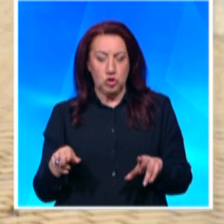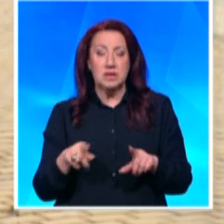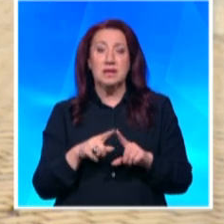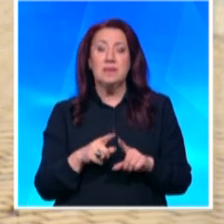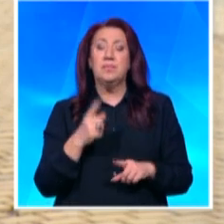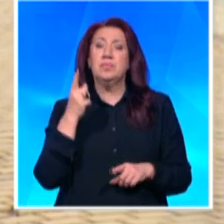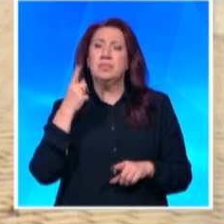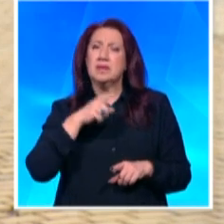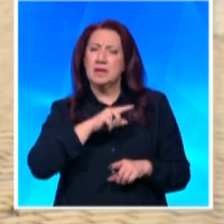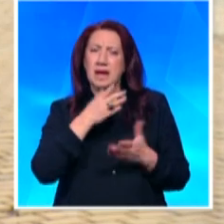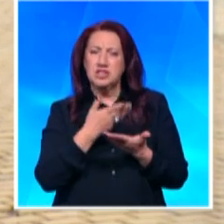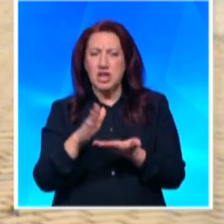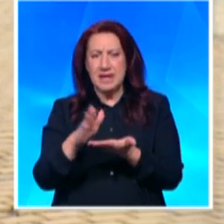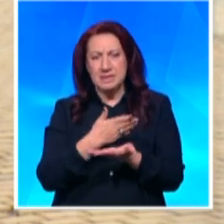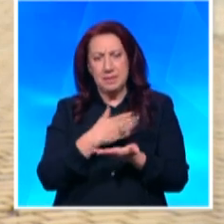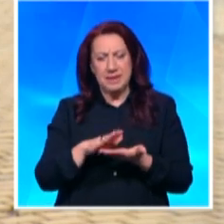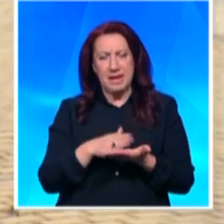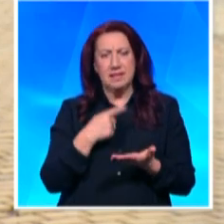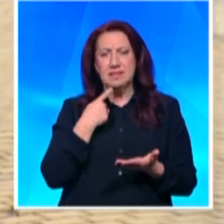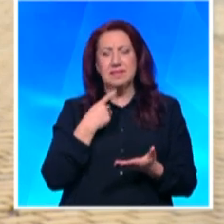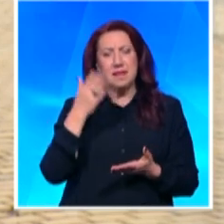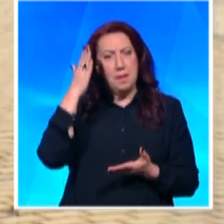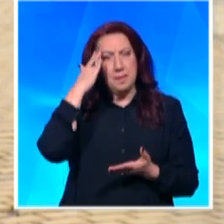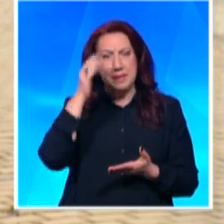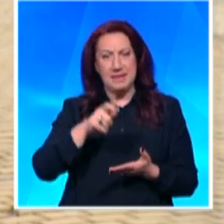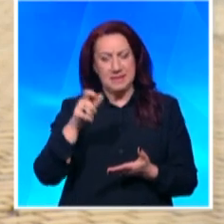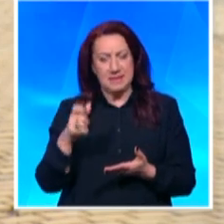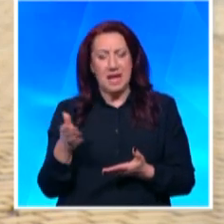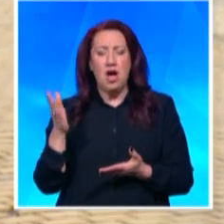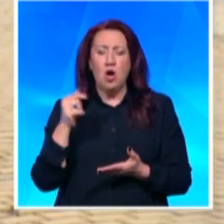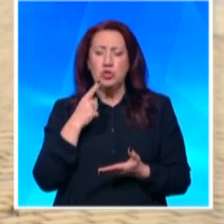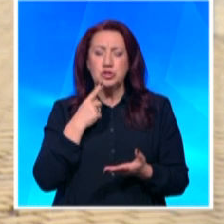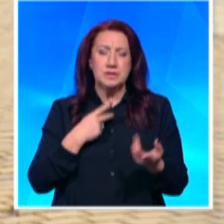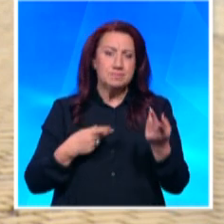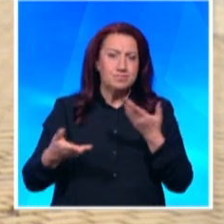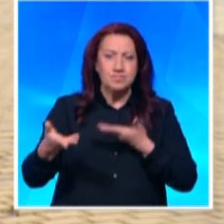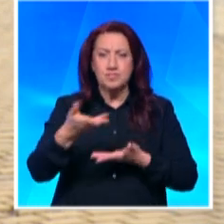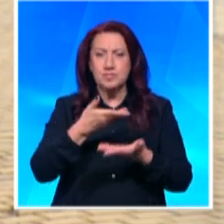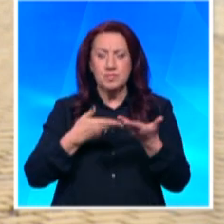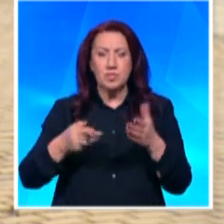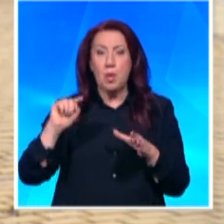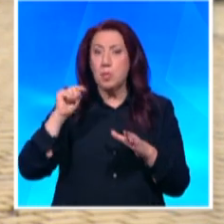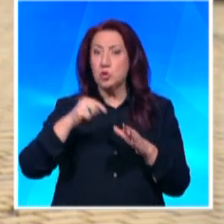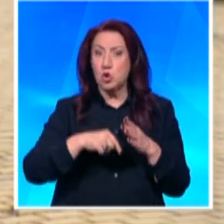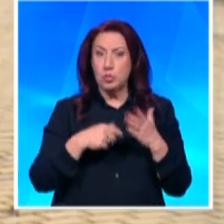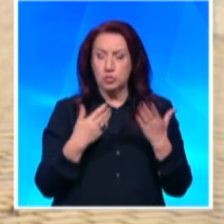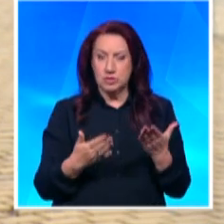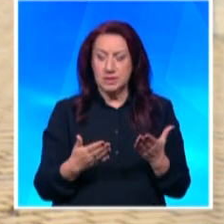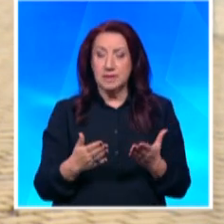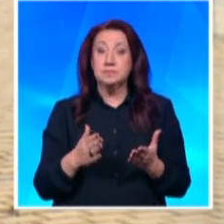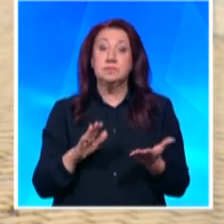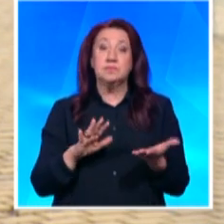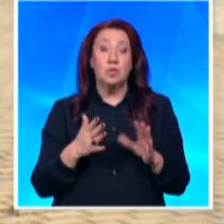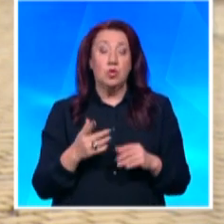от служебния кабинет. Все още обаче се уточняват детайлите, има и различни сигнали, например в един от вариантите лидерите